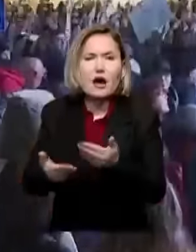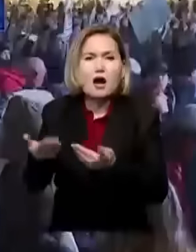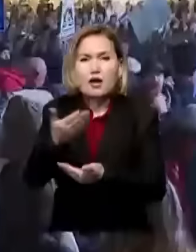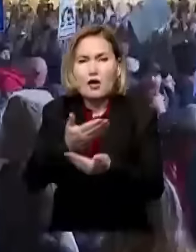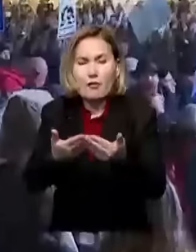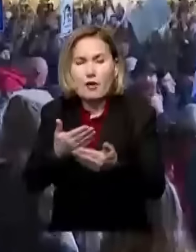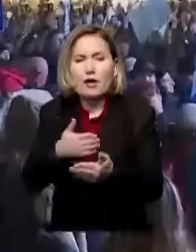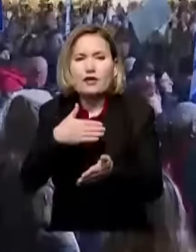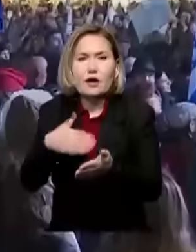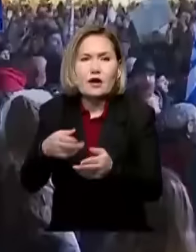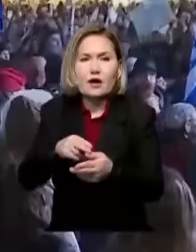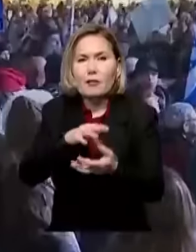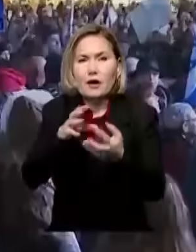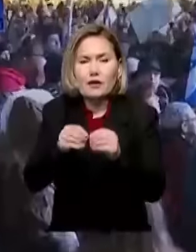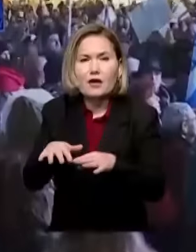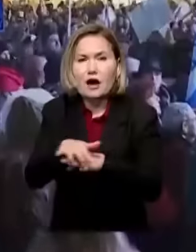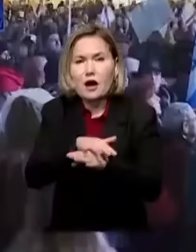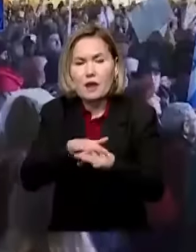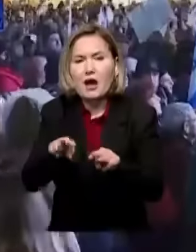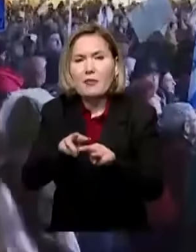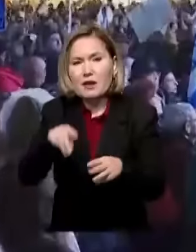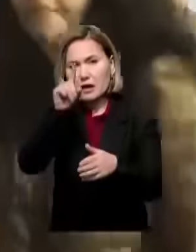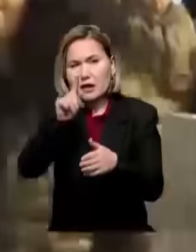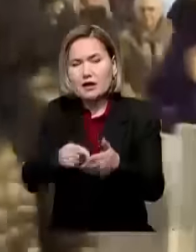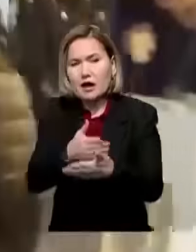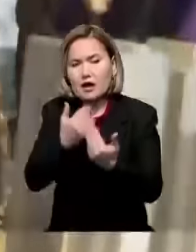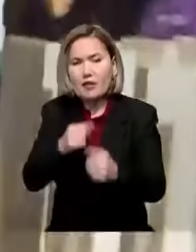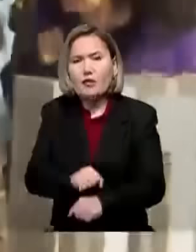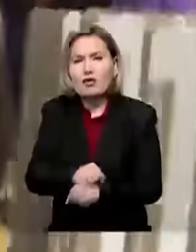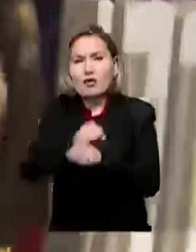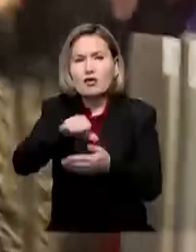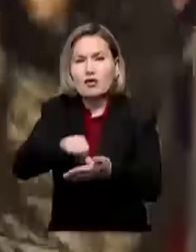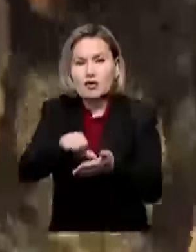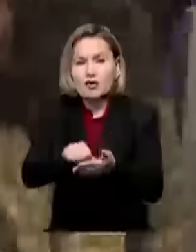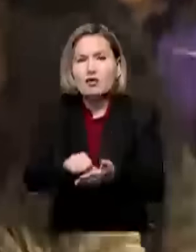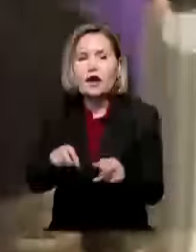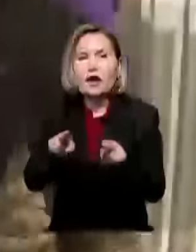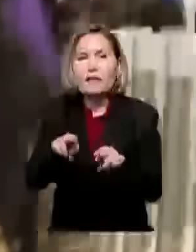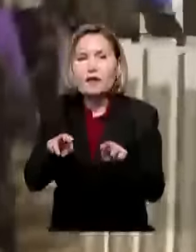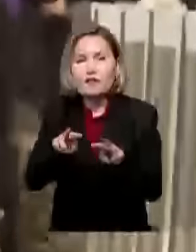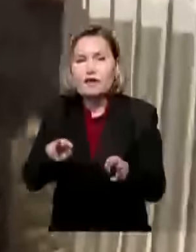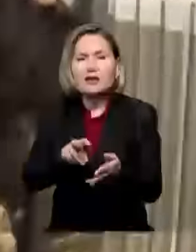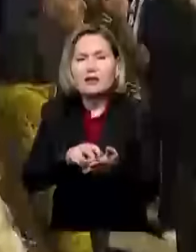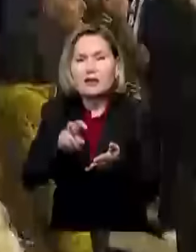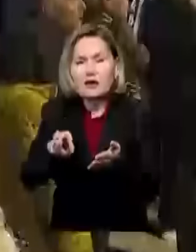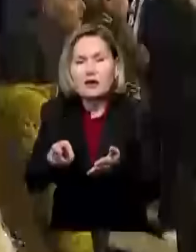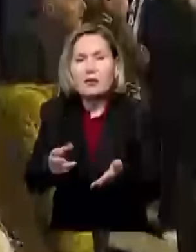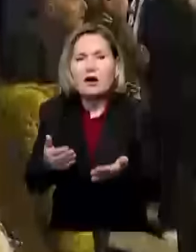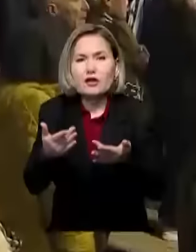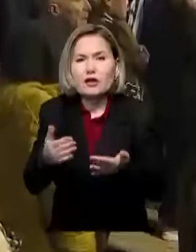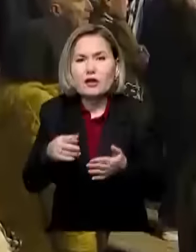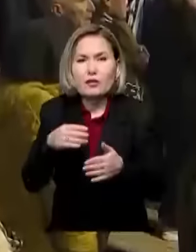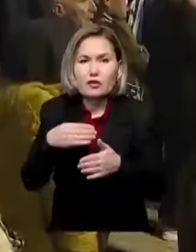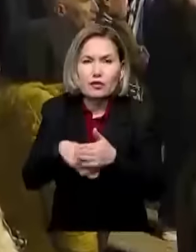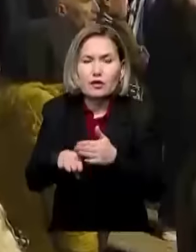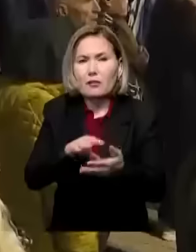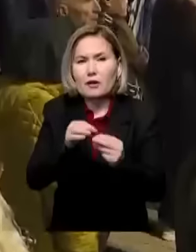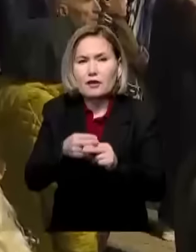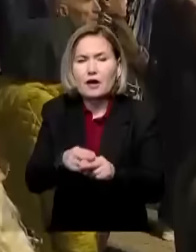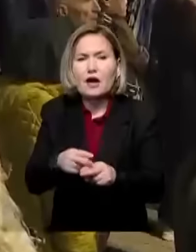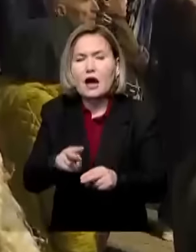себеп. Салдарынан халықтың билікке сенімі азайып, наразылық өрши түскен. Айта кетейін, Тель-Авив тұрғындарының үкіметке қарсы